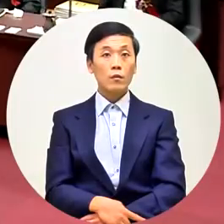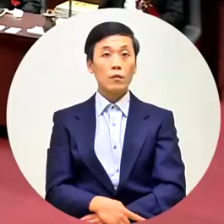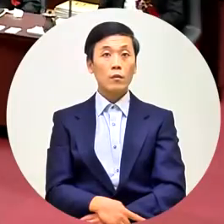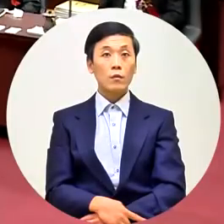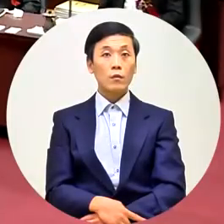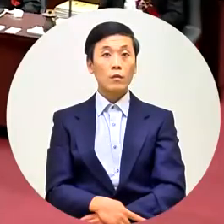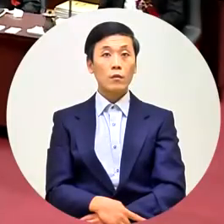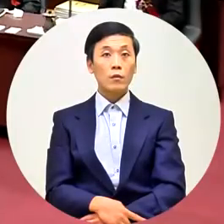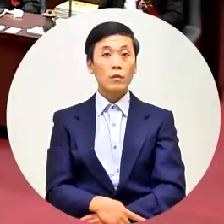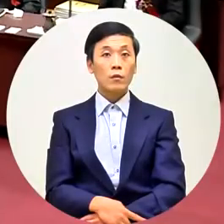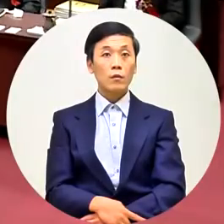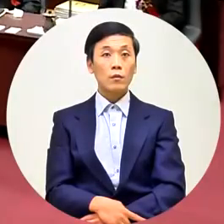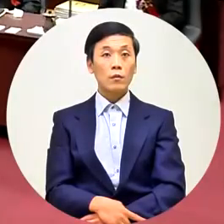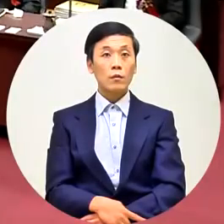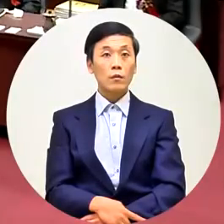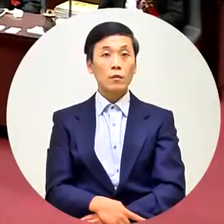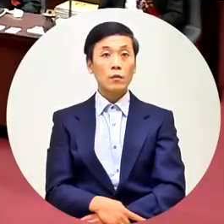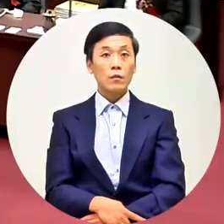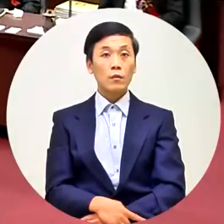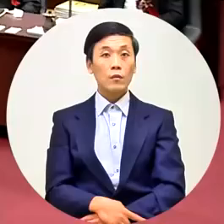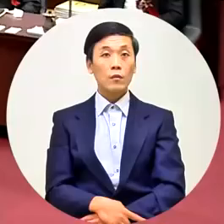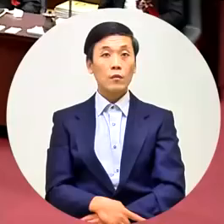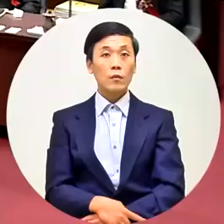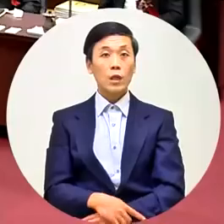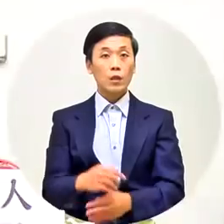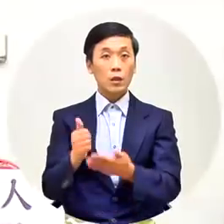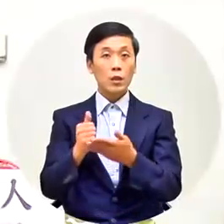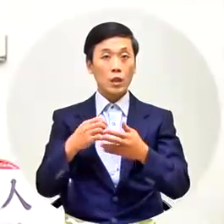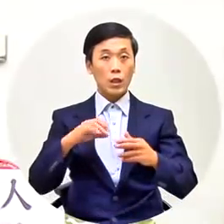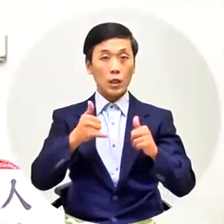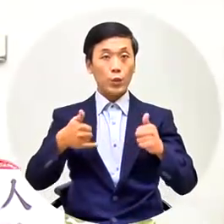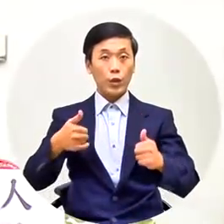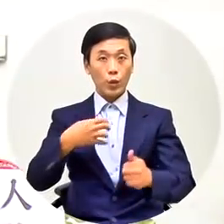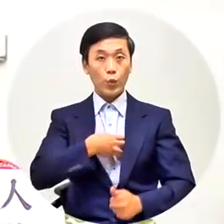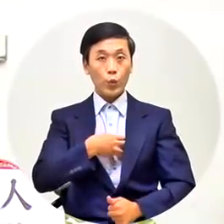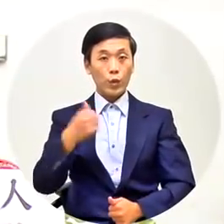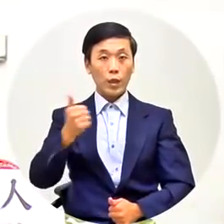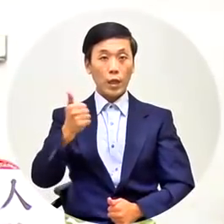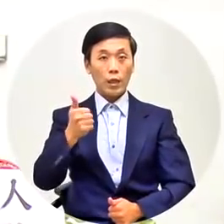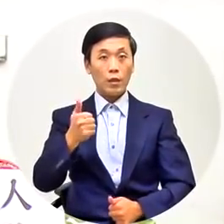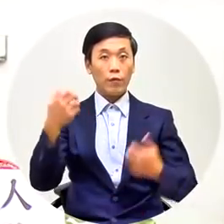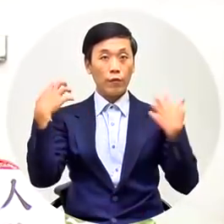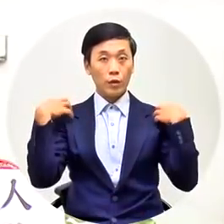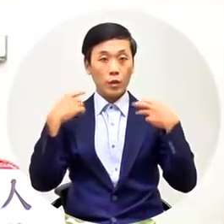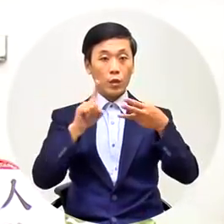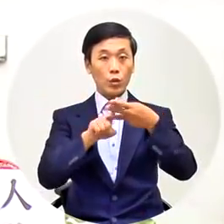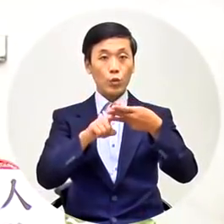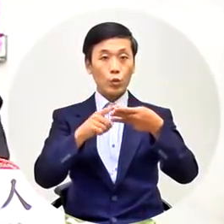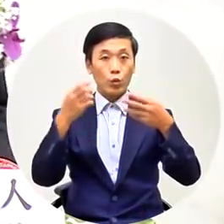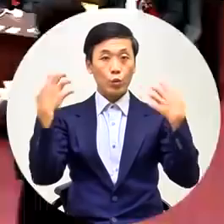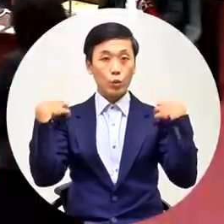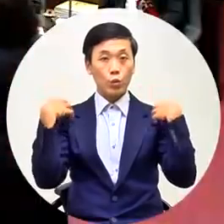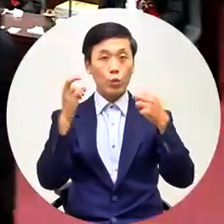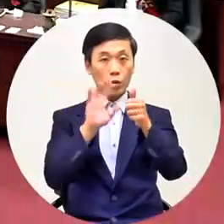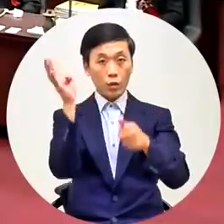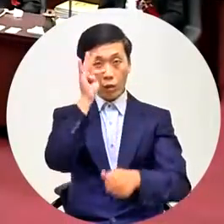那就由吴益正议员担任主任监察员。好，那我们继续进行下面的议程。 请监察员查核选举